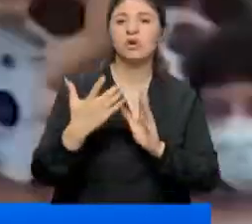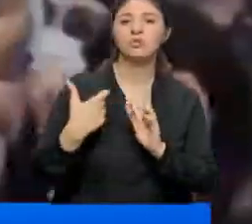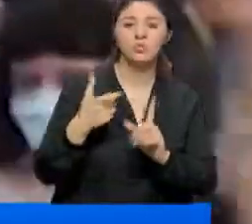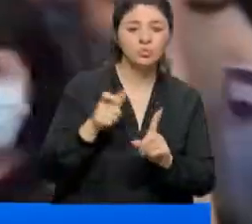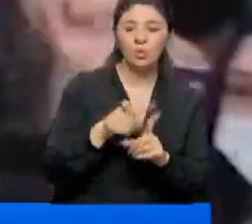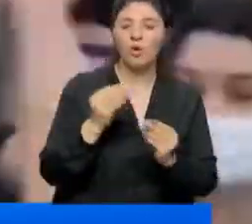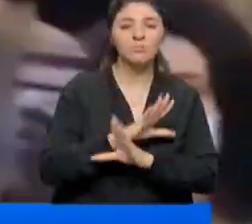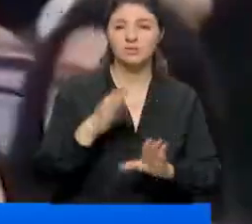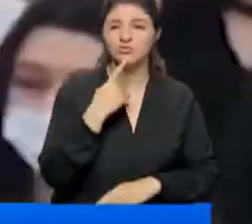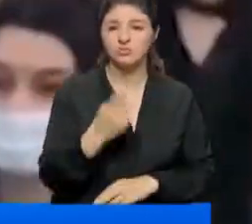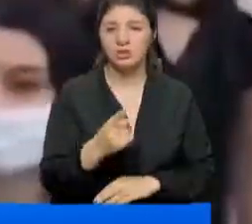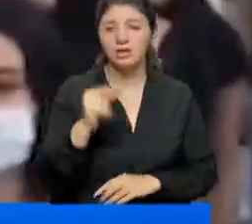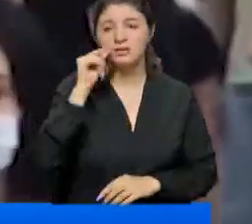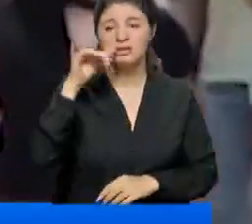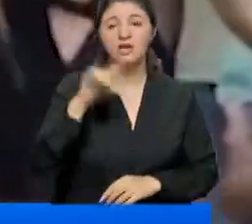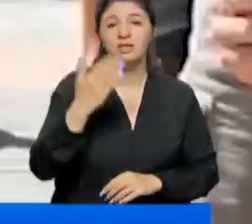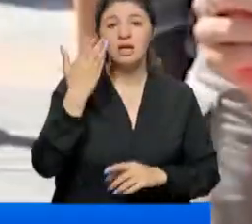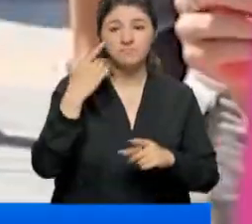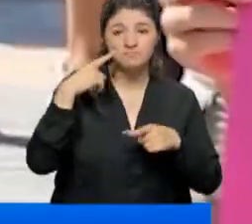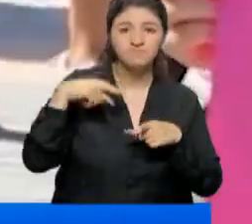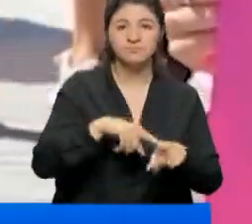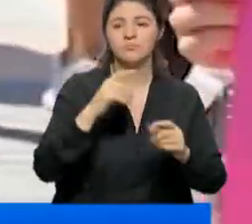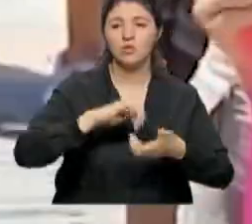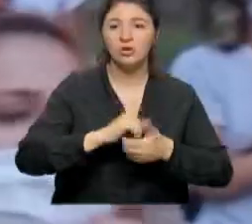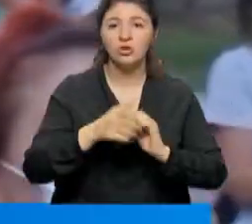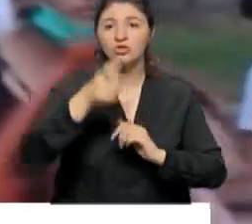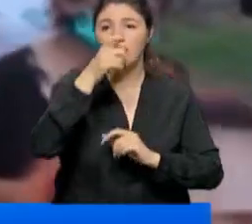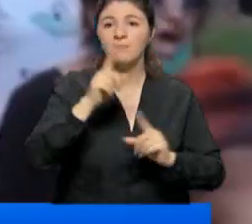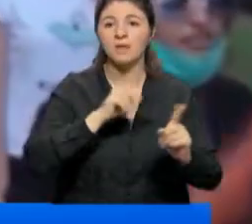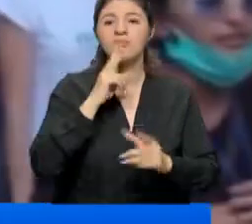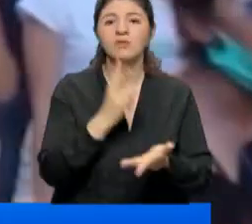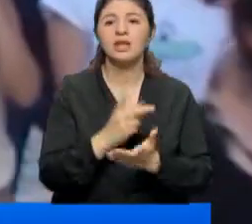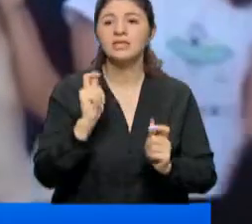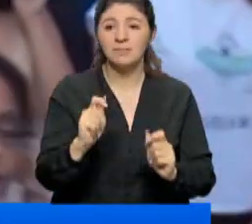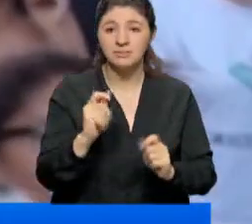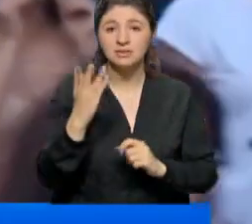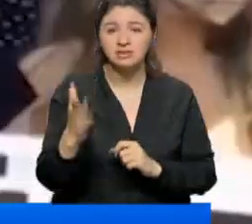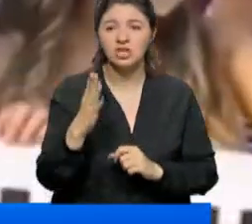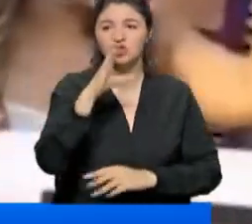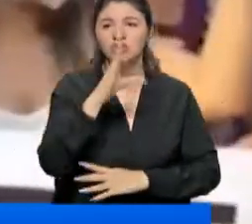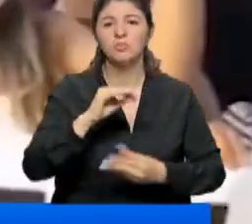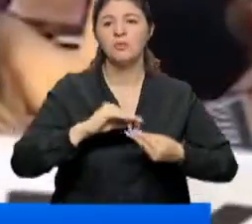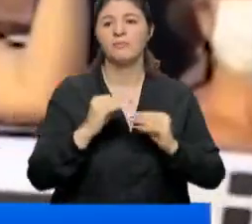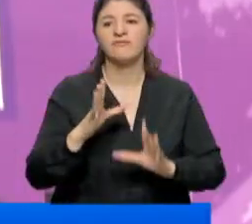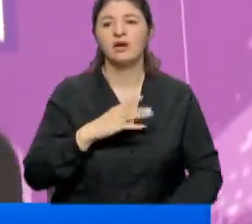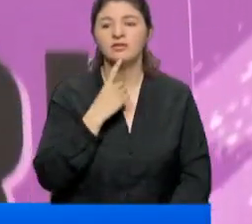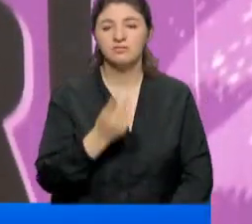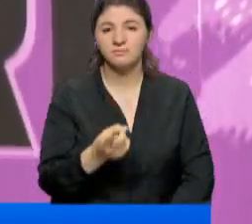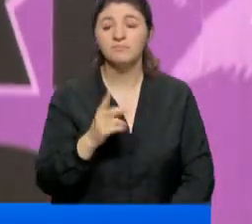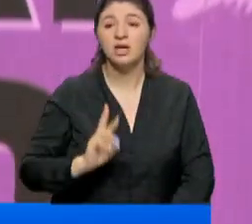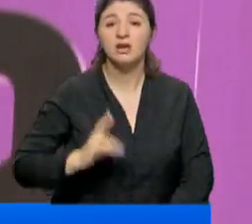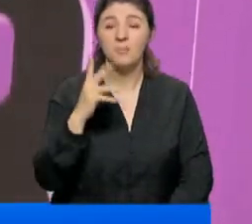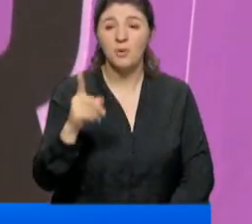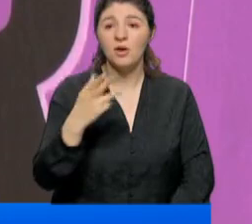korunmadığı ortaya koyduk insan hakları izleme örgütü Türkiye'de mahkeme kararlarının uygulanmasında ciddi sorunlar var dedi